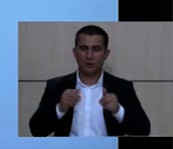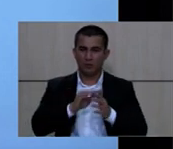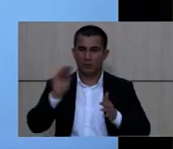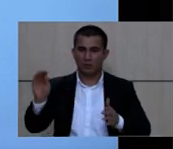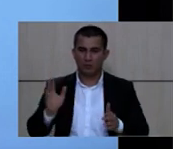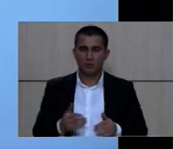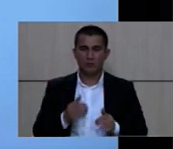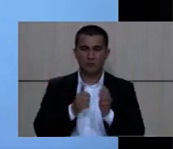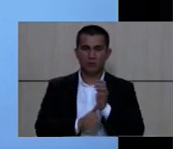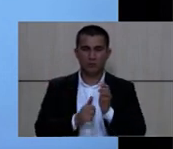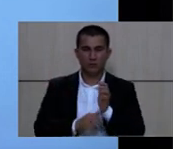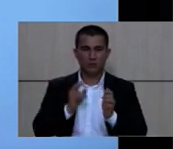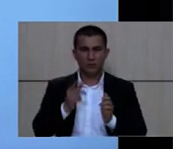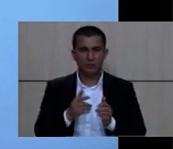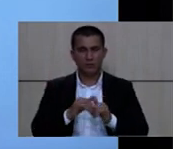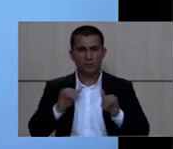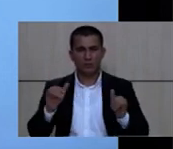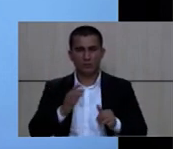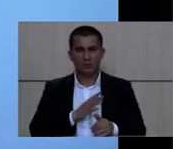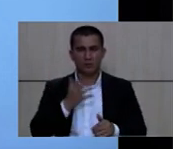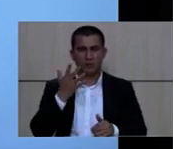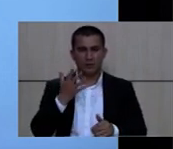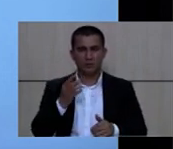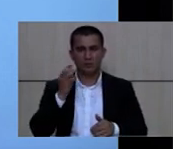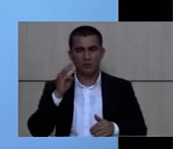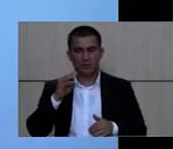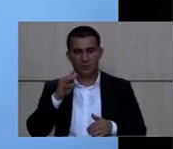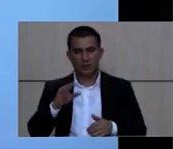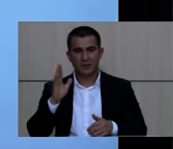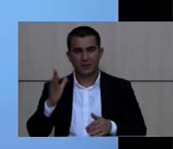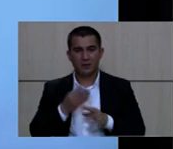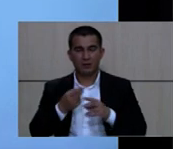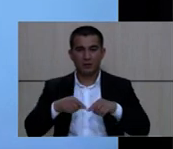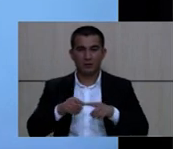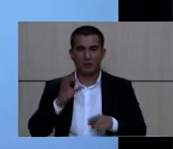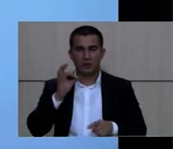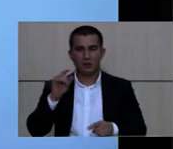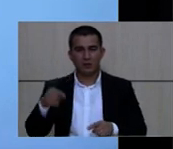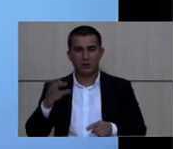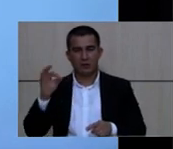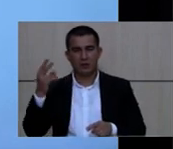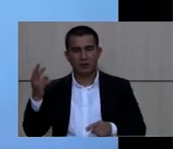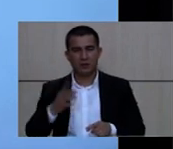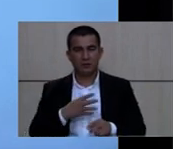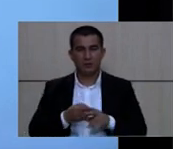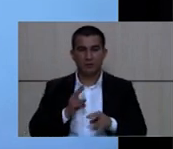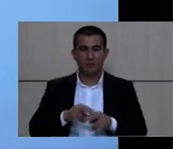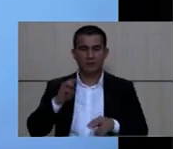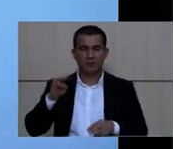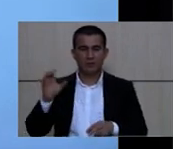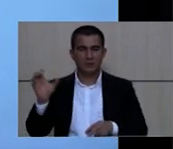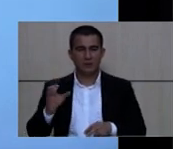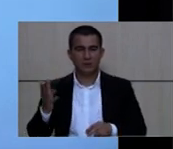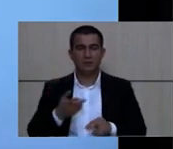qo'yamiz. 60 kg ko'paytirilgan 5 metr taqsim sekund bo'lu 0.2 metr taqsim sekund.